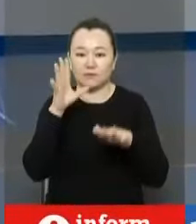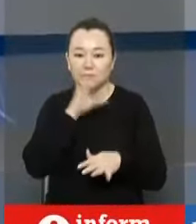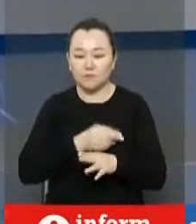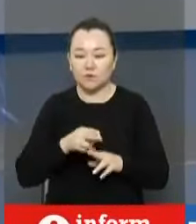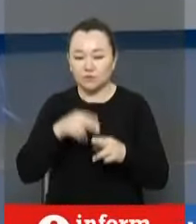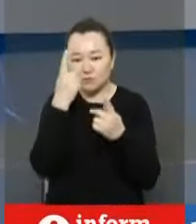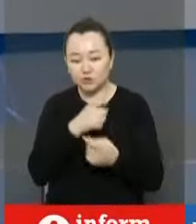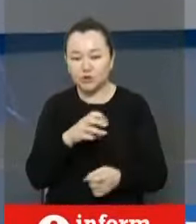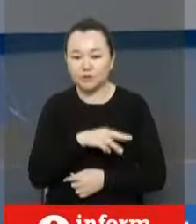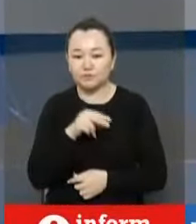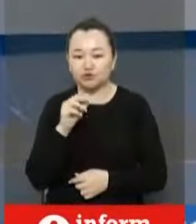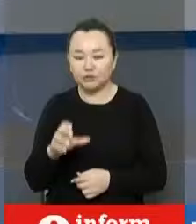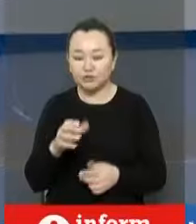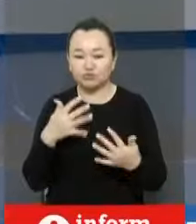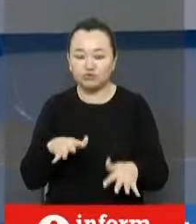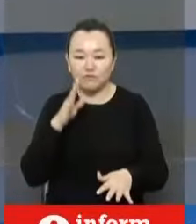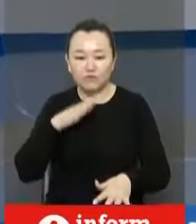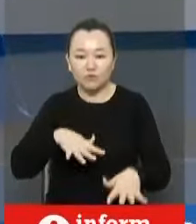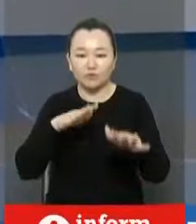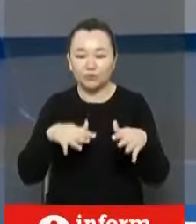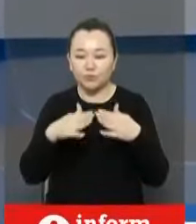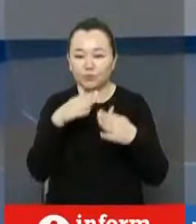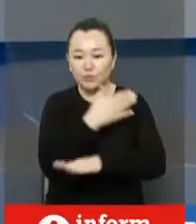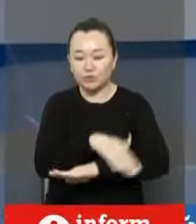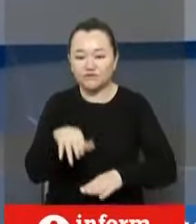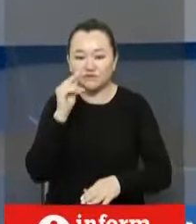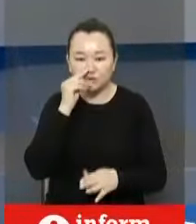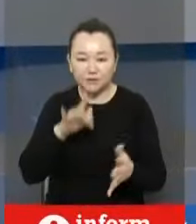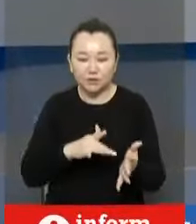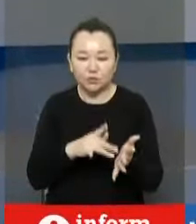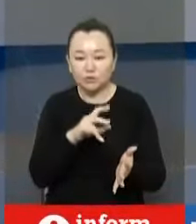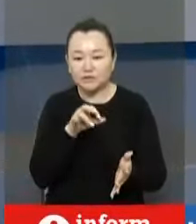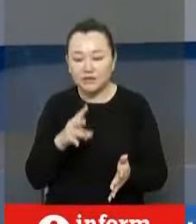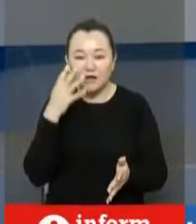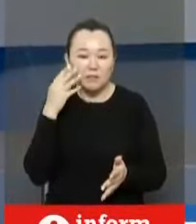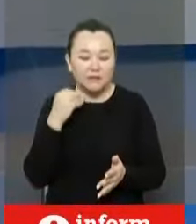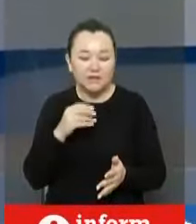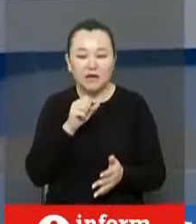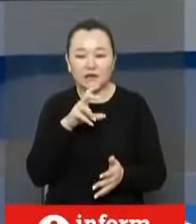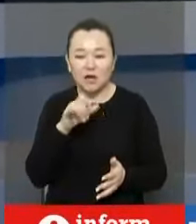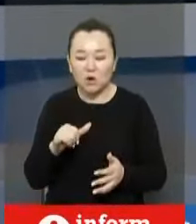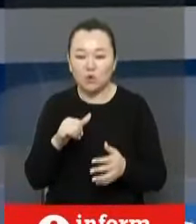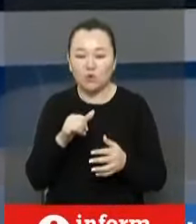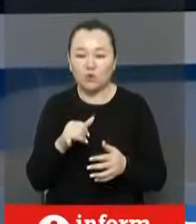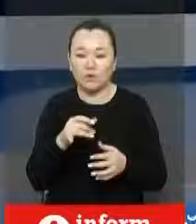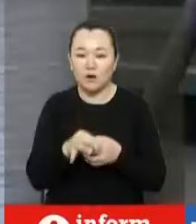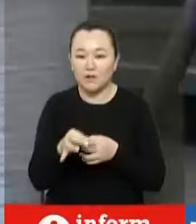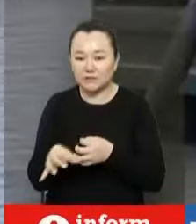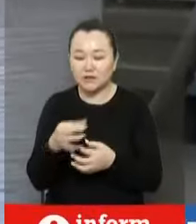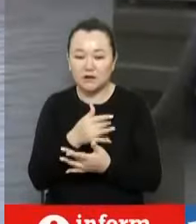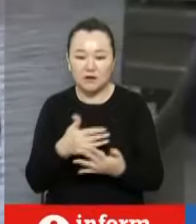сообщили в МЧС уже были подтоплены дворы и улицы в Шимкент туркестанской Алматинской атырауской и ряде других